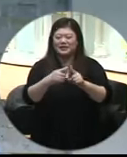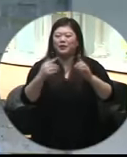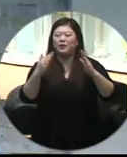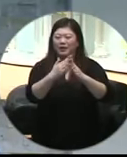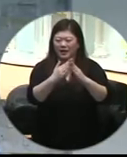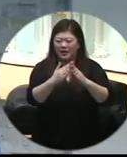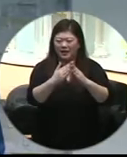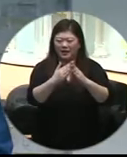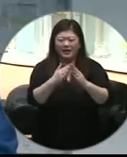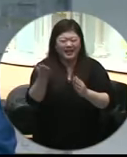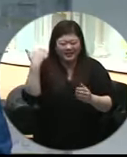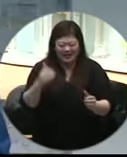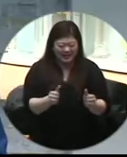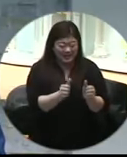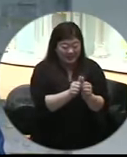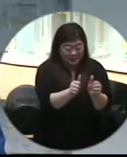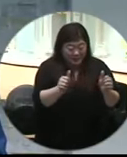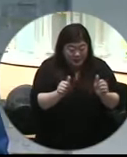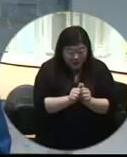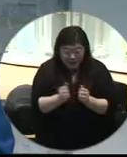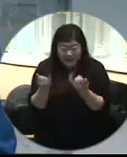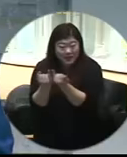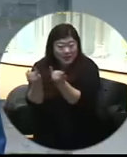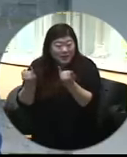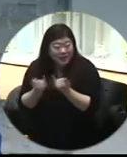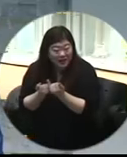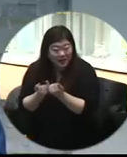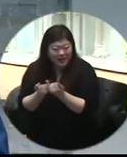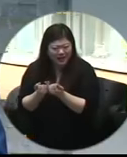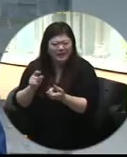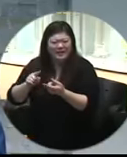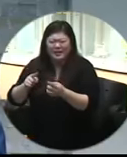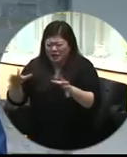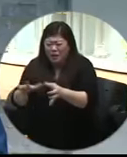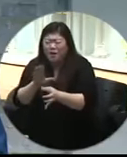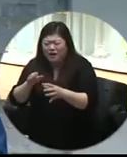거예요. 명칭만 그렇게 바뀐 상태이기 때문에 말 그대로